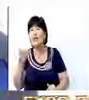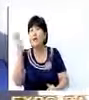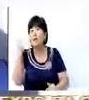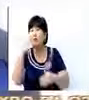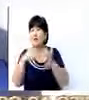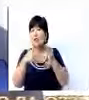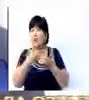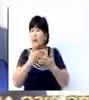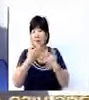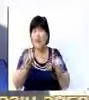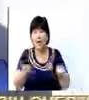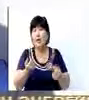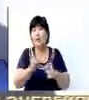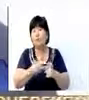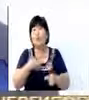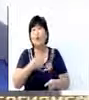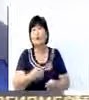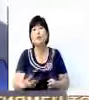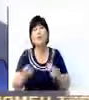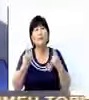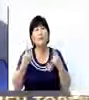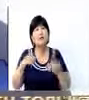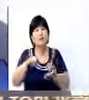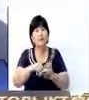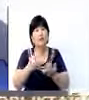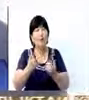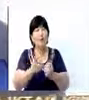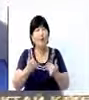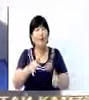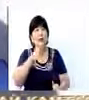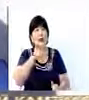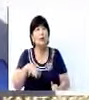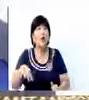тұрғын. Бұл да өзекті мәселенің бірі болып саналады. Қазір уақытта